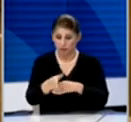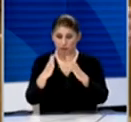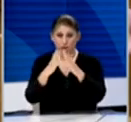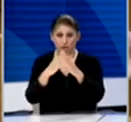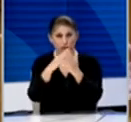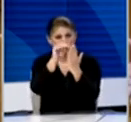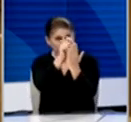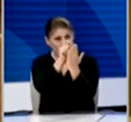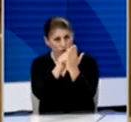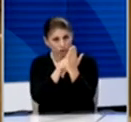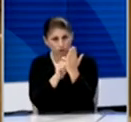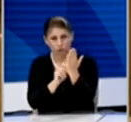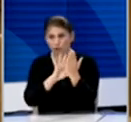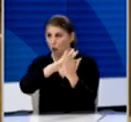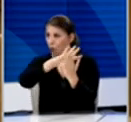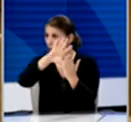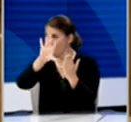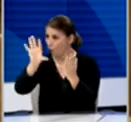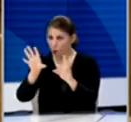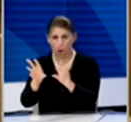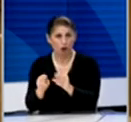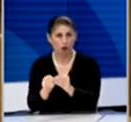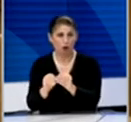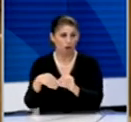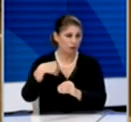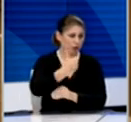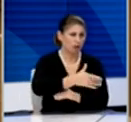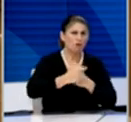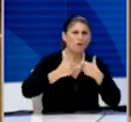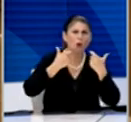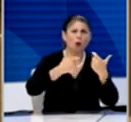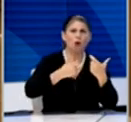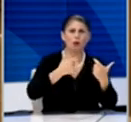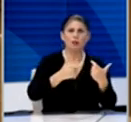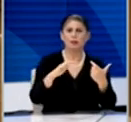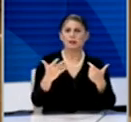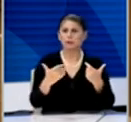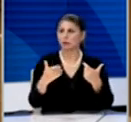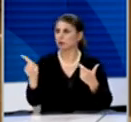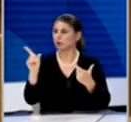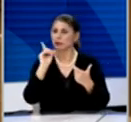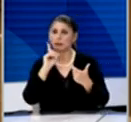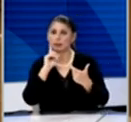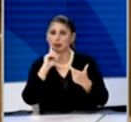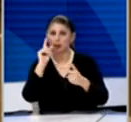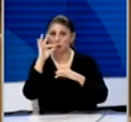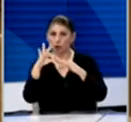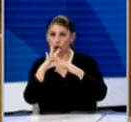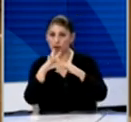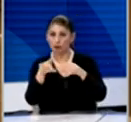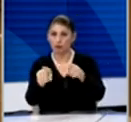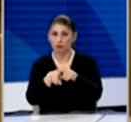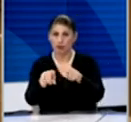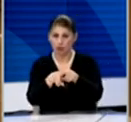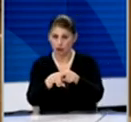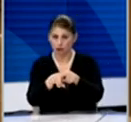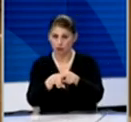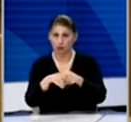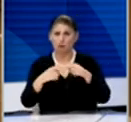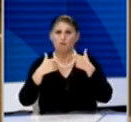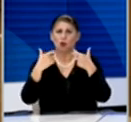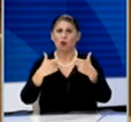μέσα κάναν την καταγραφή και βγαίνοντας ακούσαμε φωνές ήταν η ιδιοκτήτρια με τον άντρα της